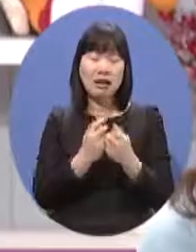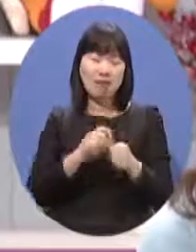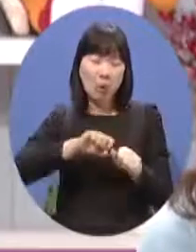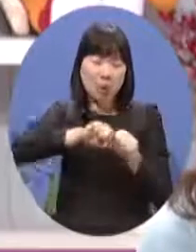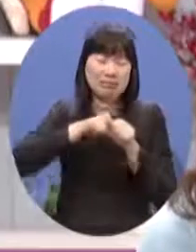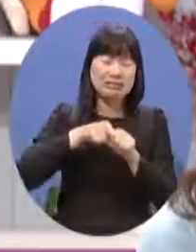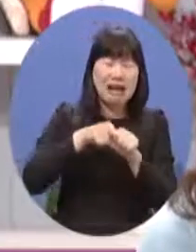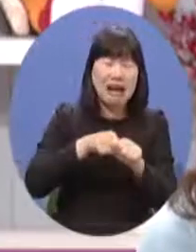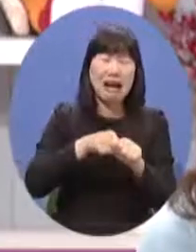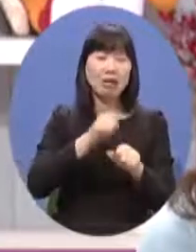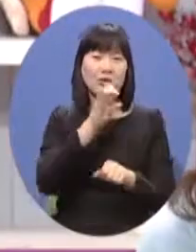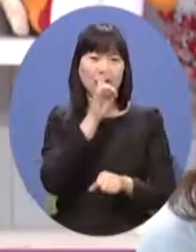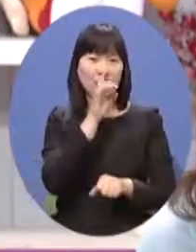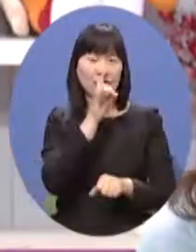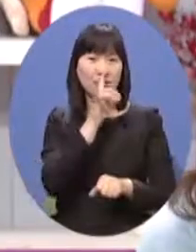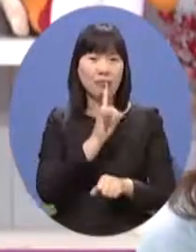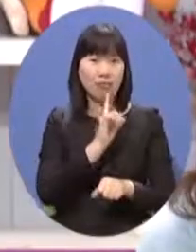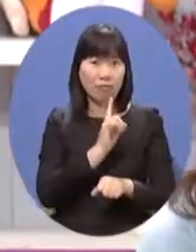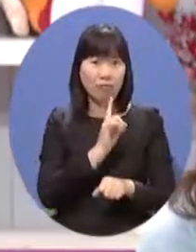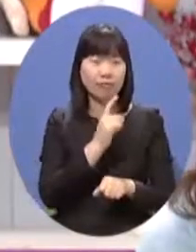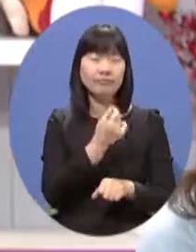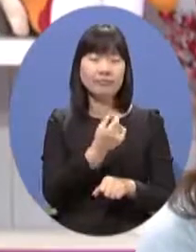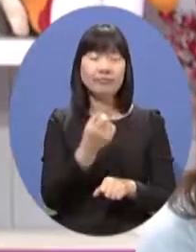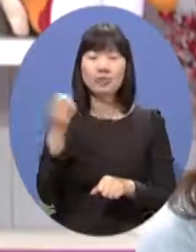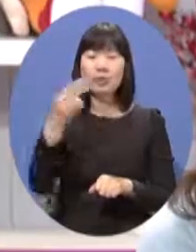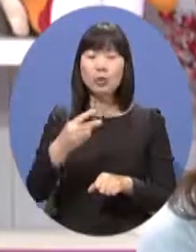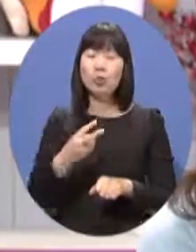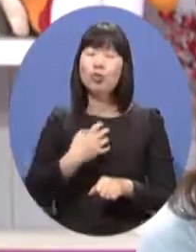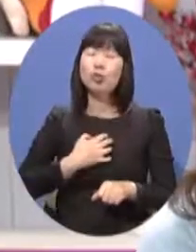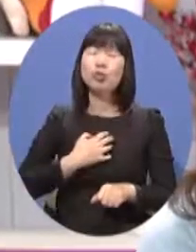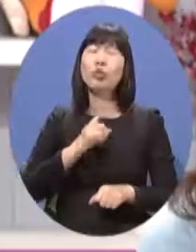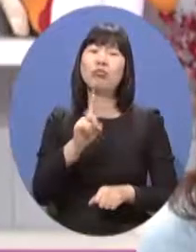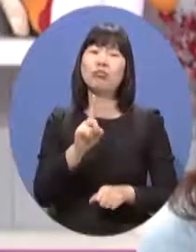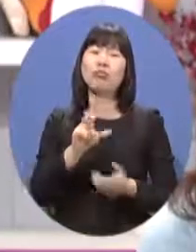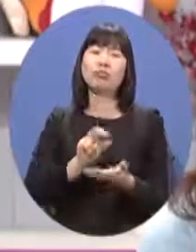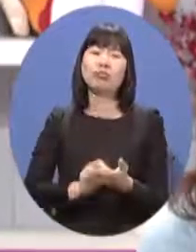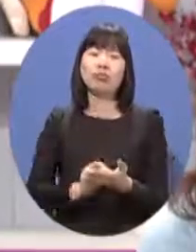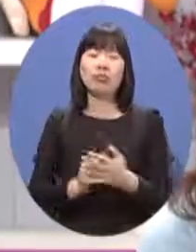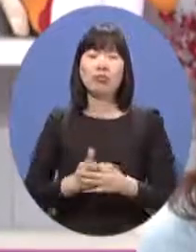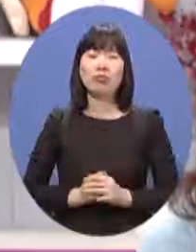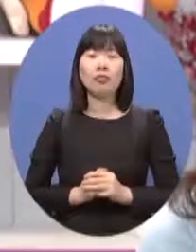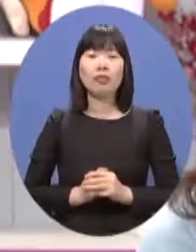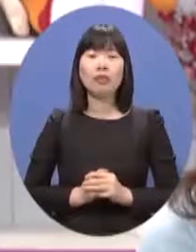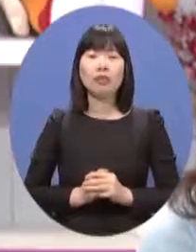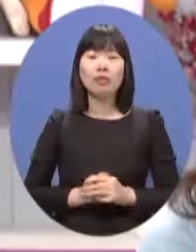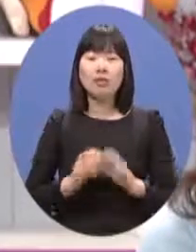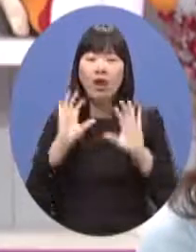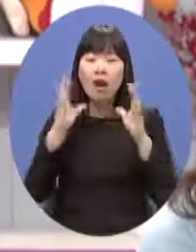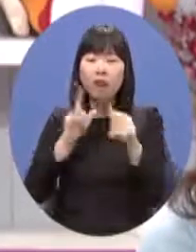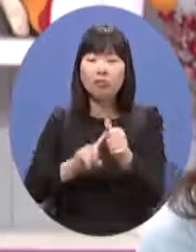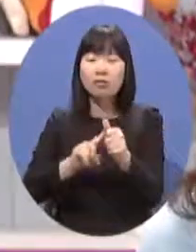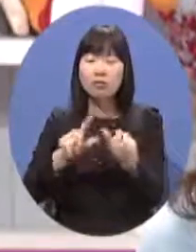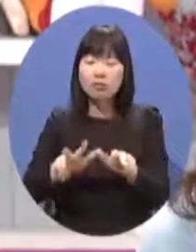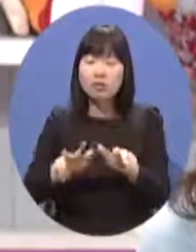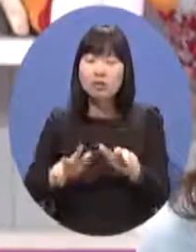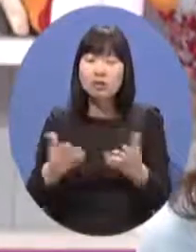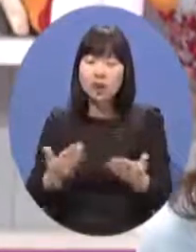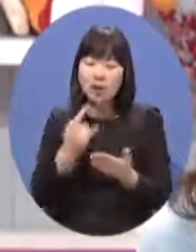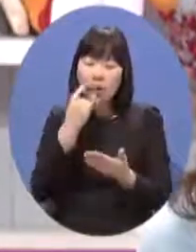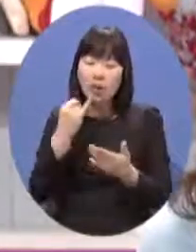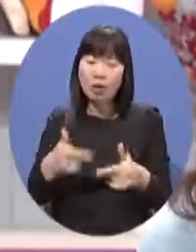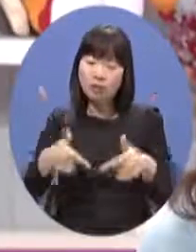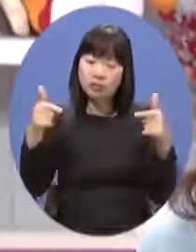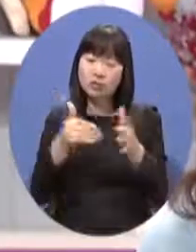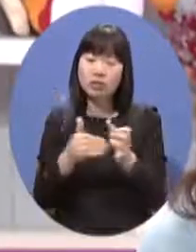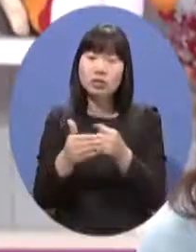하고요. 그래서 선생님 말씀을 들으니까 또 하나 걱정되는 문제가 애가 요즘에는 일하는 엄마들이